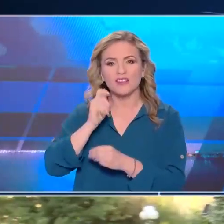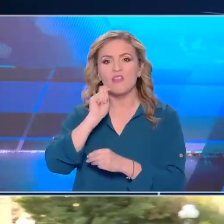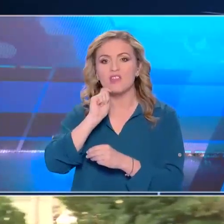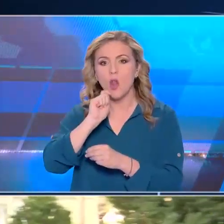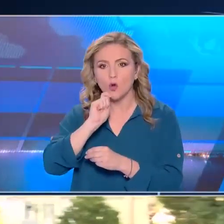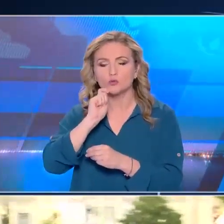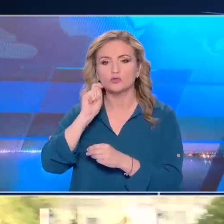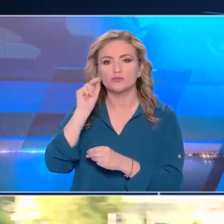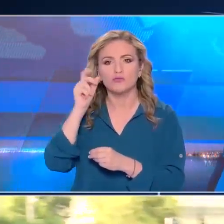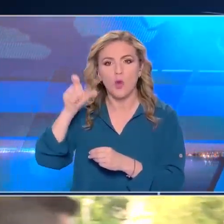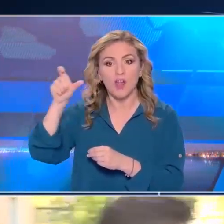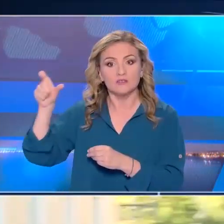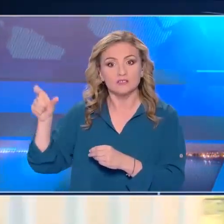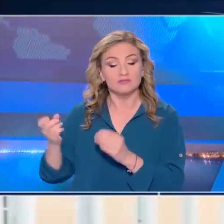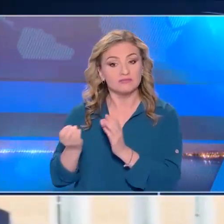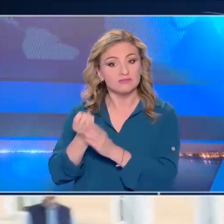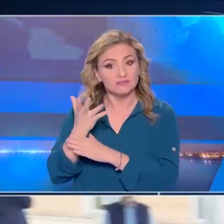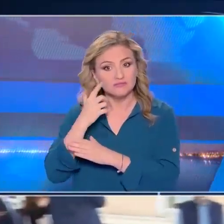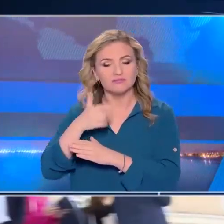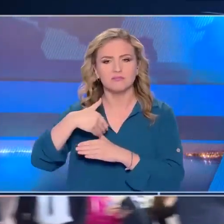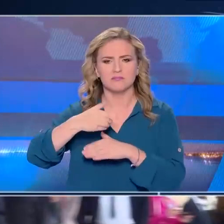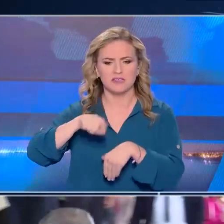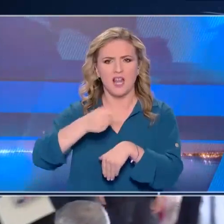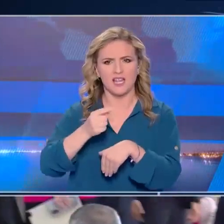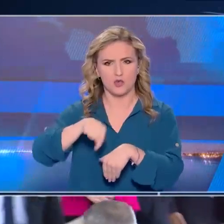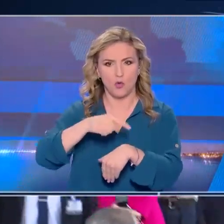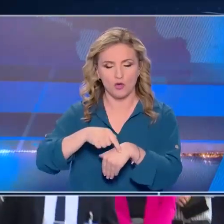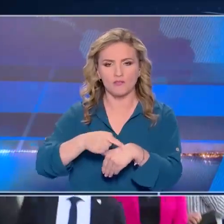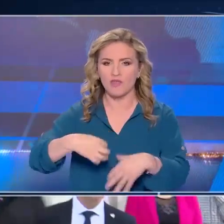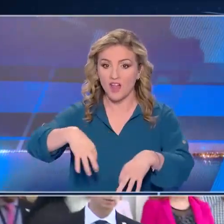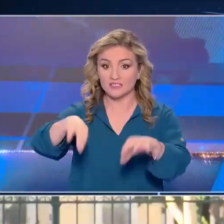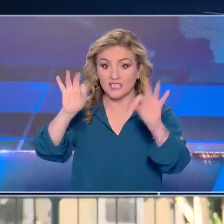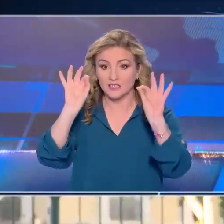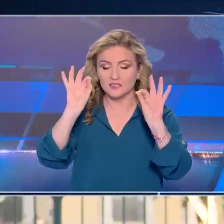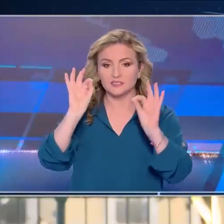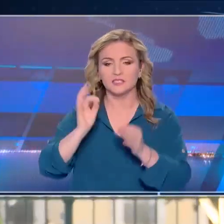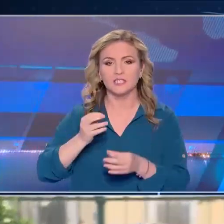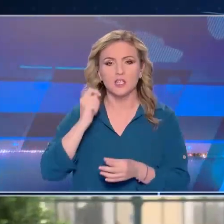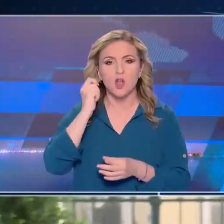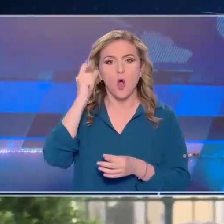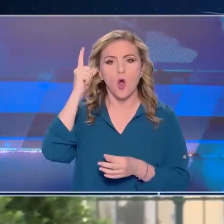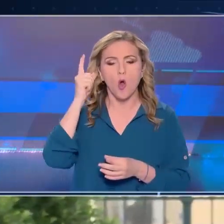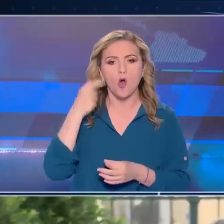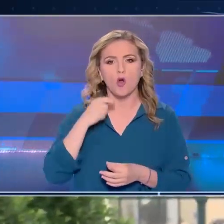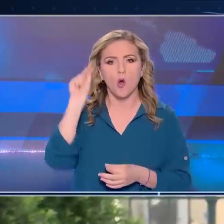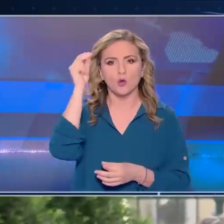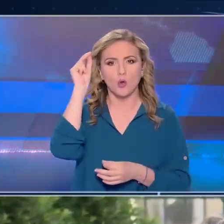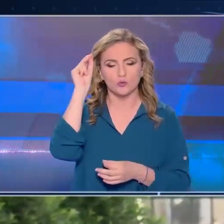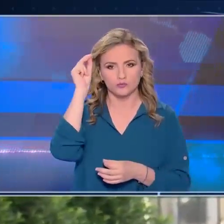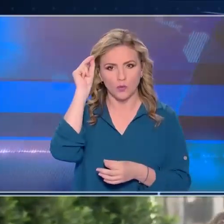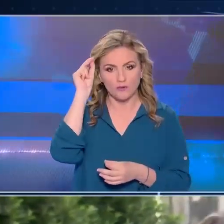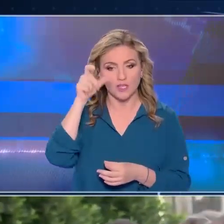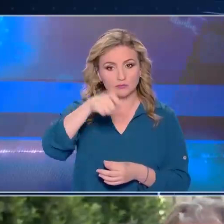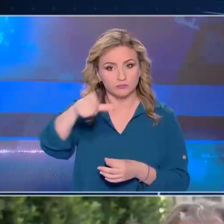που έκαναν στις κάμερες. Σε λίγη ώρα λοιπόν θα ξεκινήσει στην Ολομέλεια η ορκομοσία των βουλευτών.